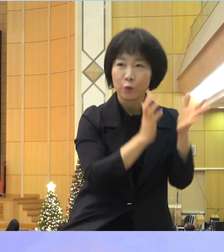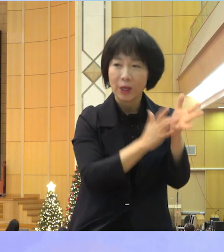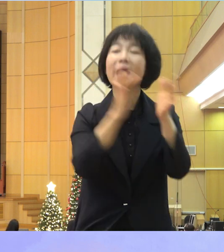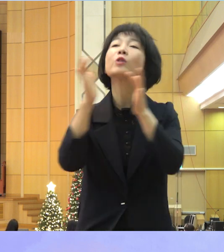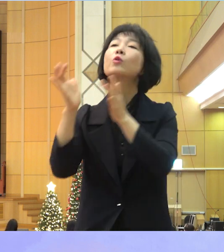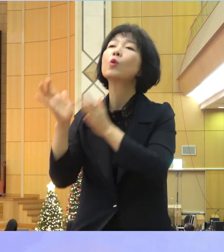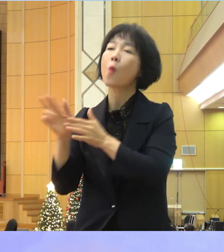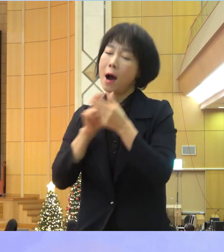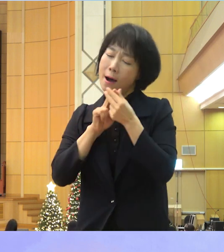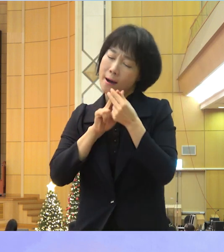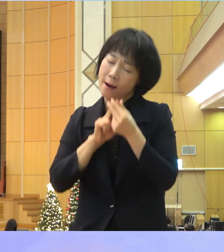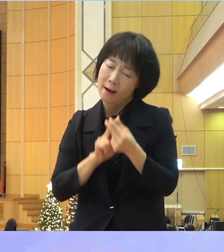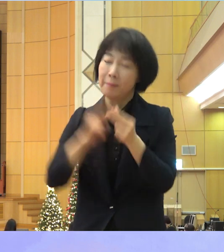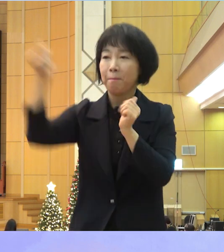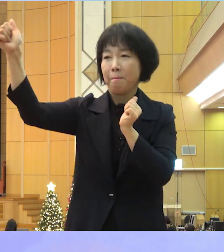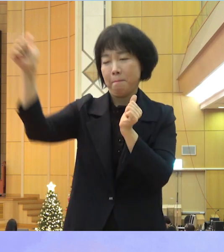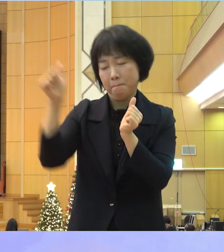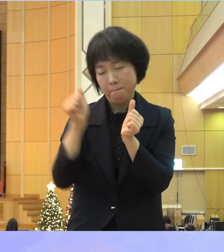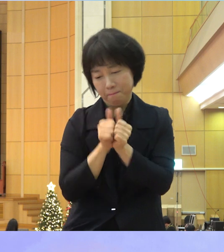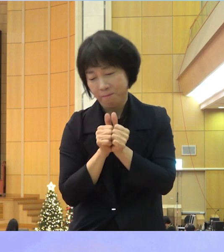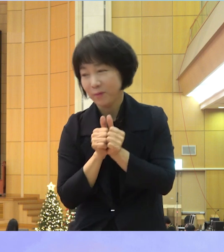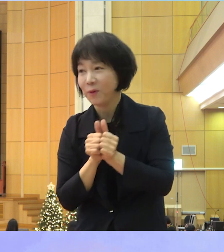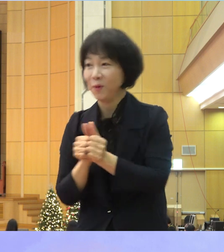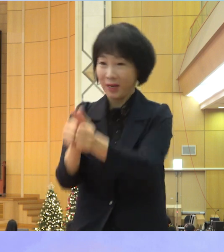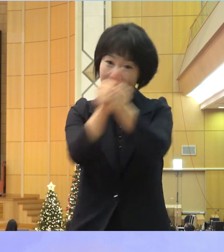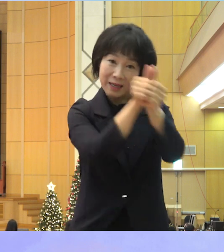사함받고 주 예수와